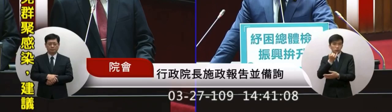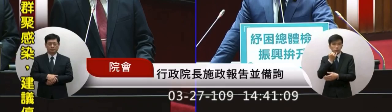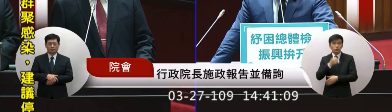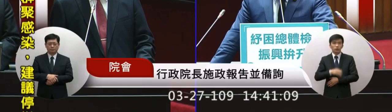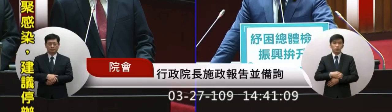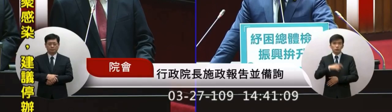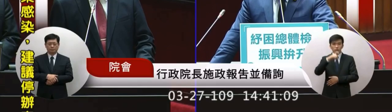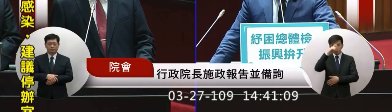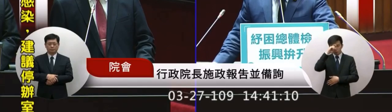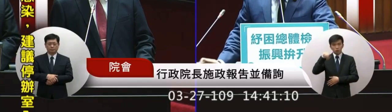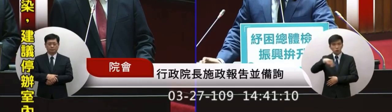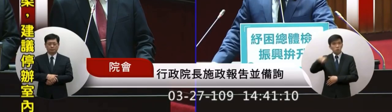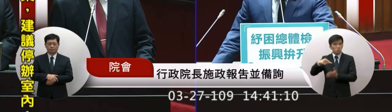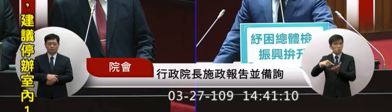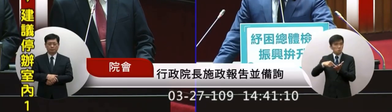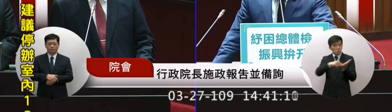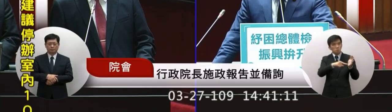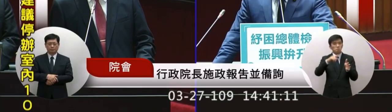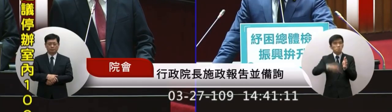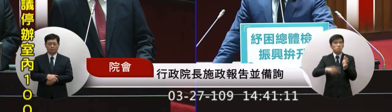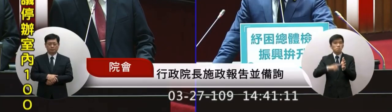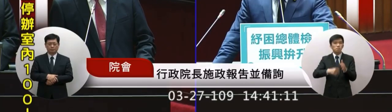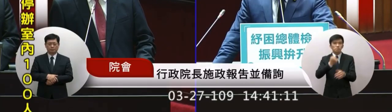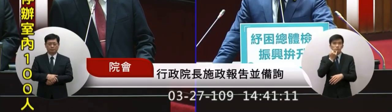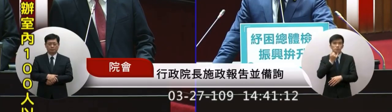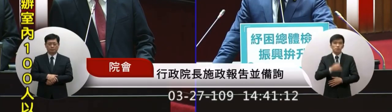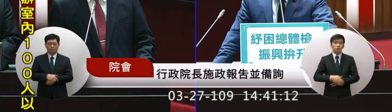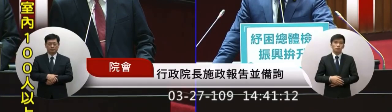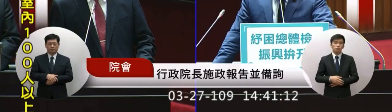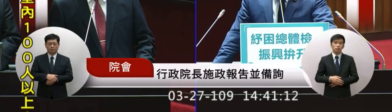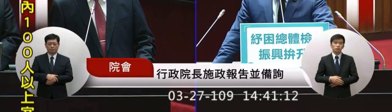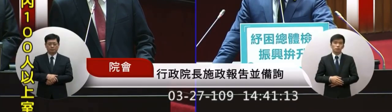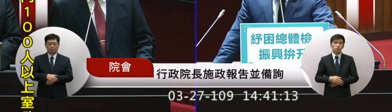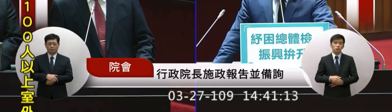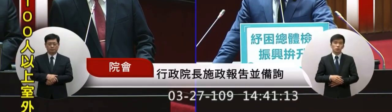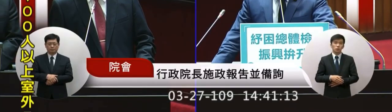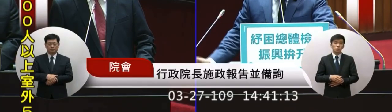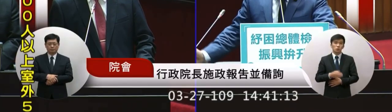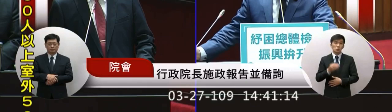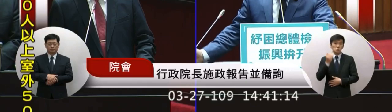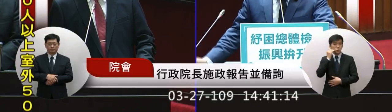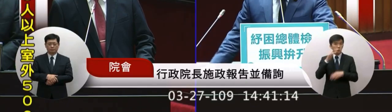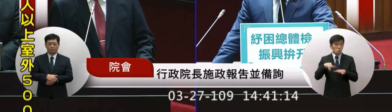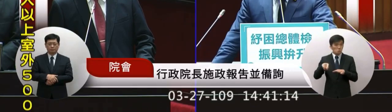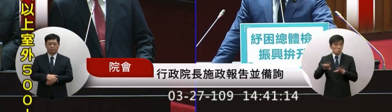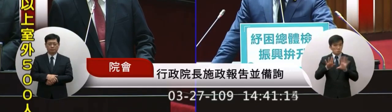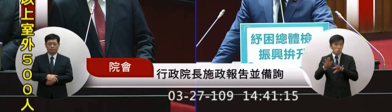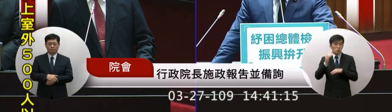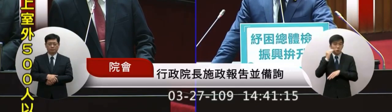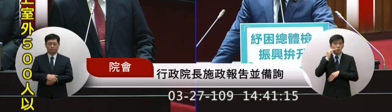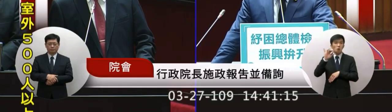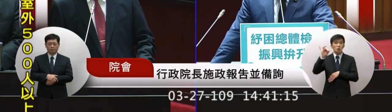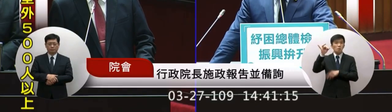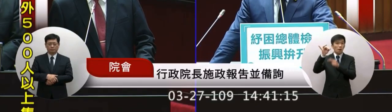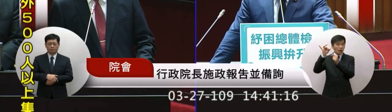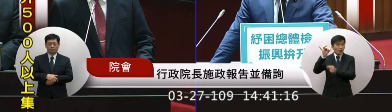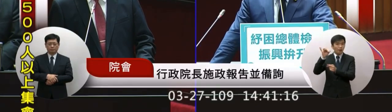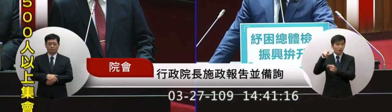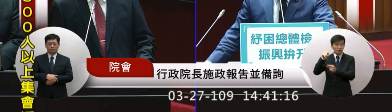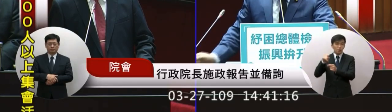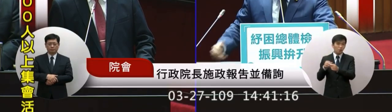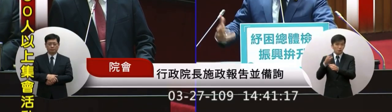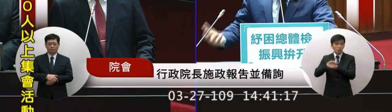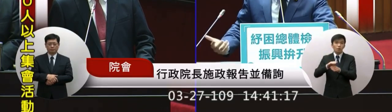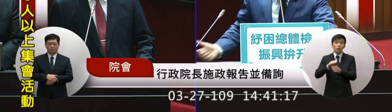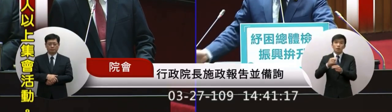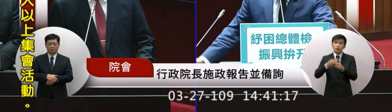较容易拿到这样子的这个纾困的贷款，不然其实对他们来讲，你花100亿防疫千亿保投100亿到信